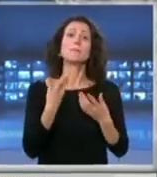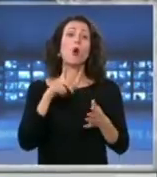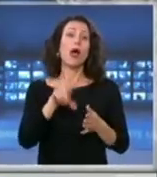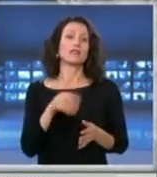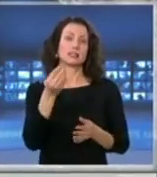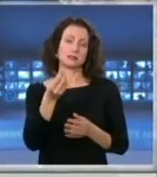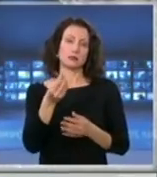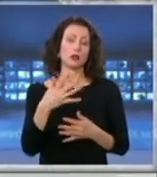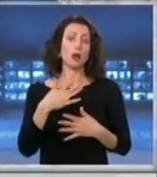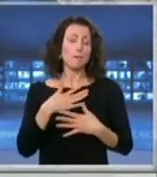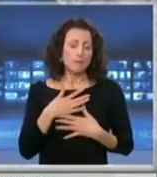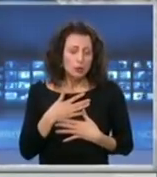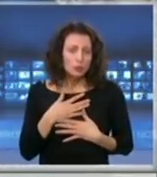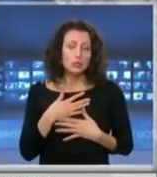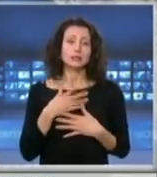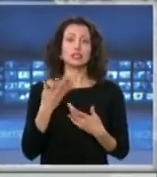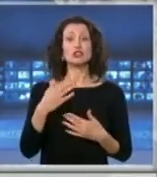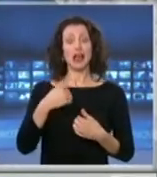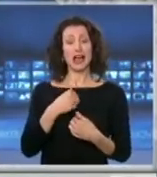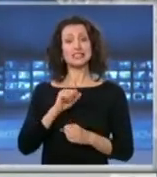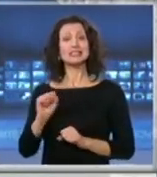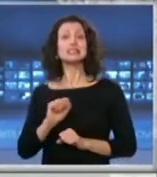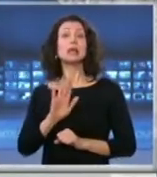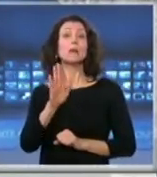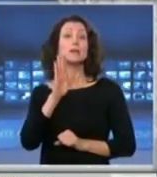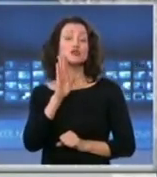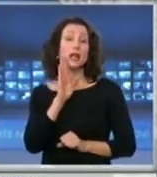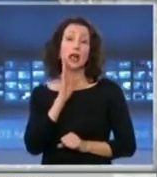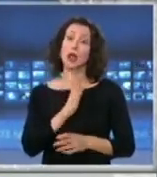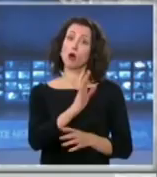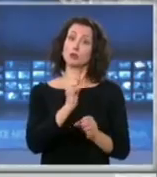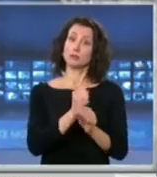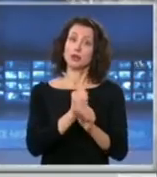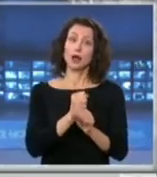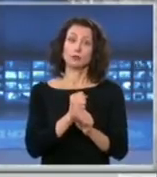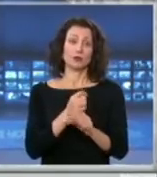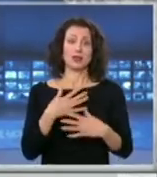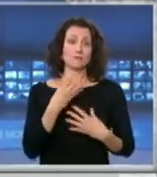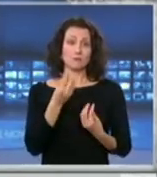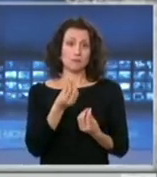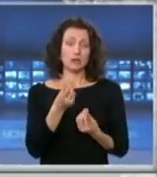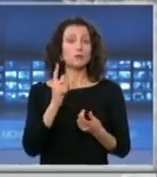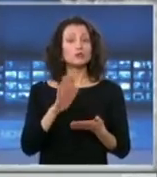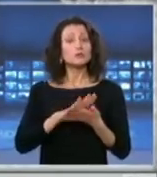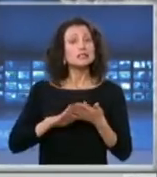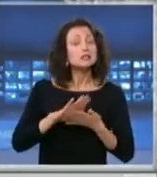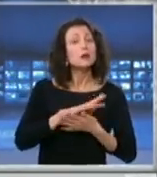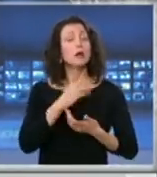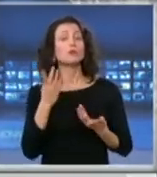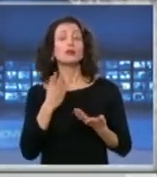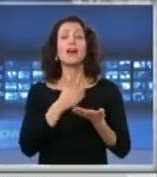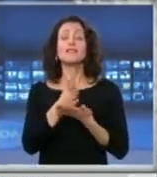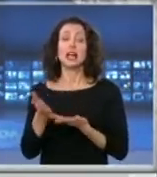се благодаря, че аз и баща и сме на работа, за да може да се справим по някакъв начин. Макар и без лаптопи,